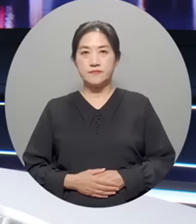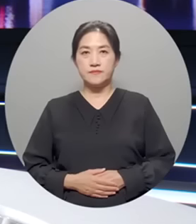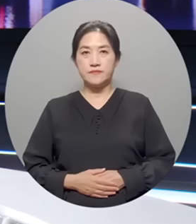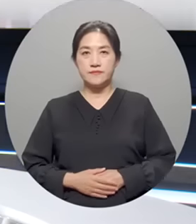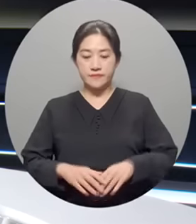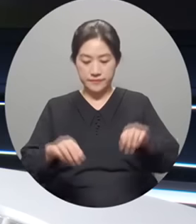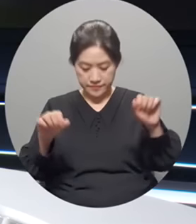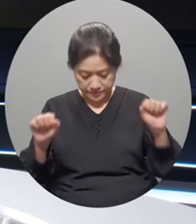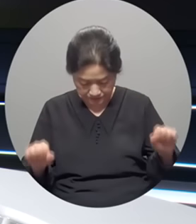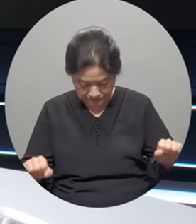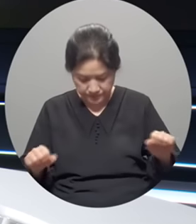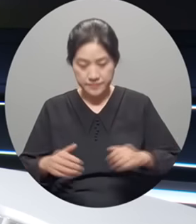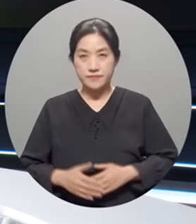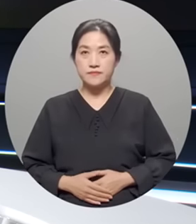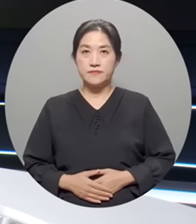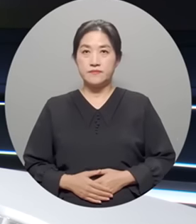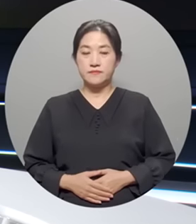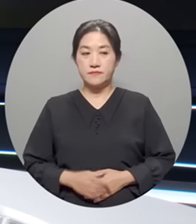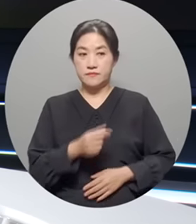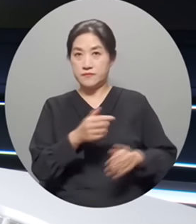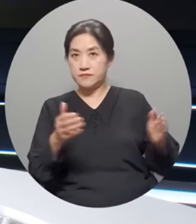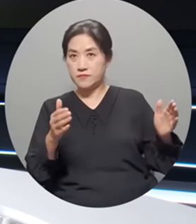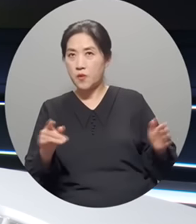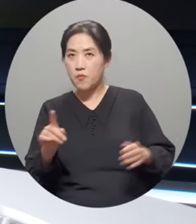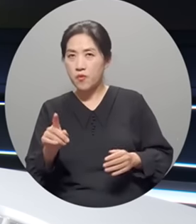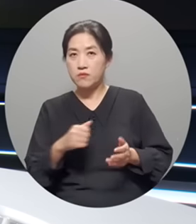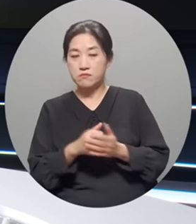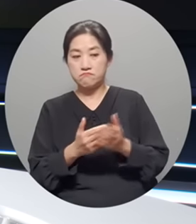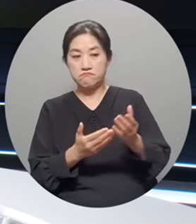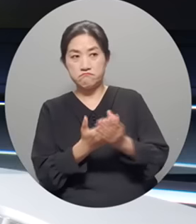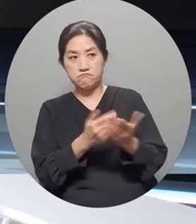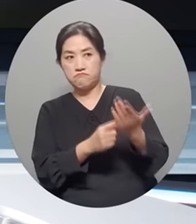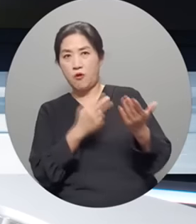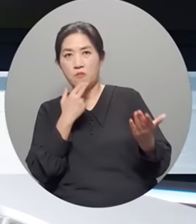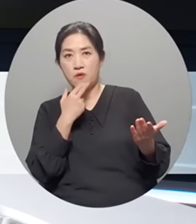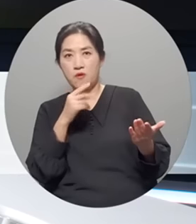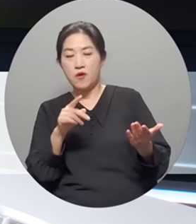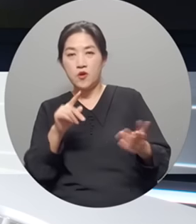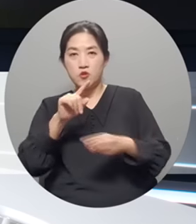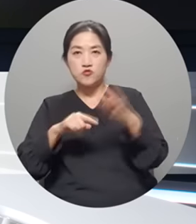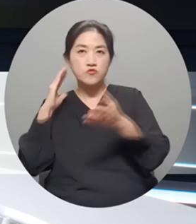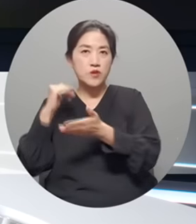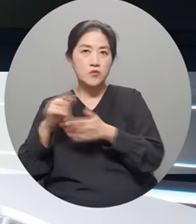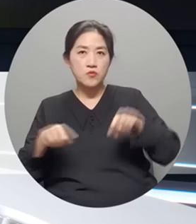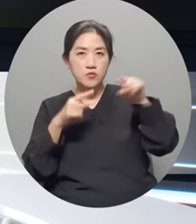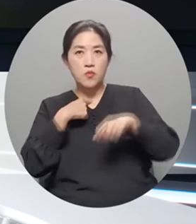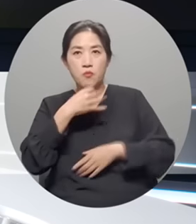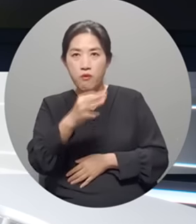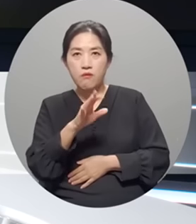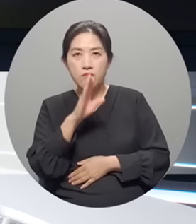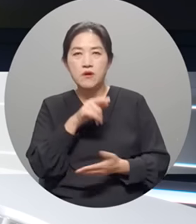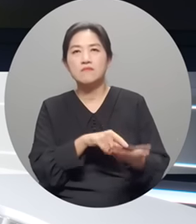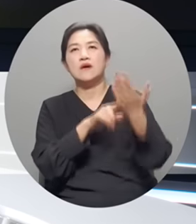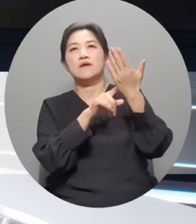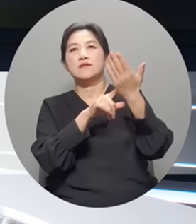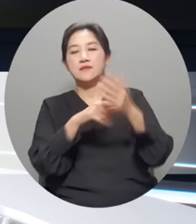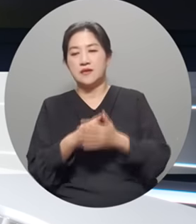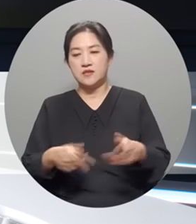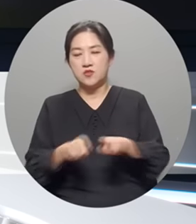여러분 안녕하십니까? 그동안 드러나지 않았던 윤석열 대통령의 통화 육성이 처음으로 등장했습니다. 더불어민주당은